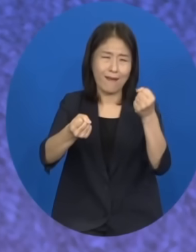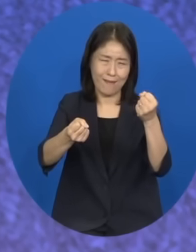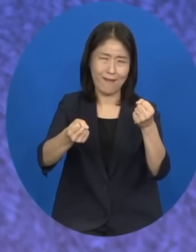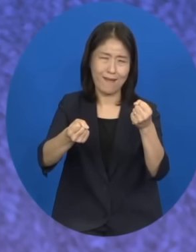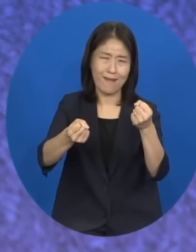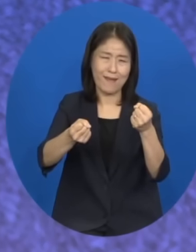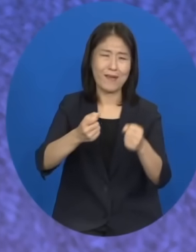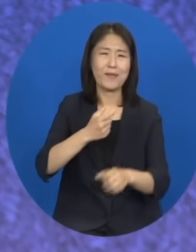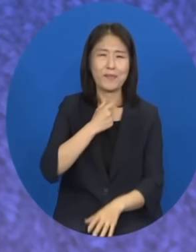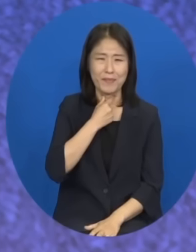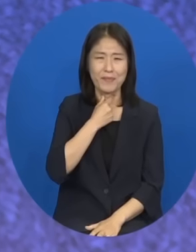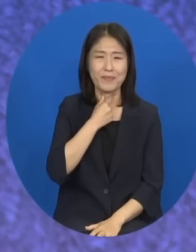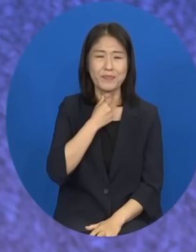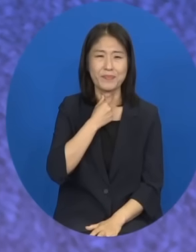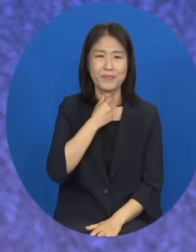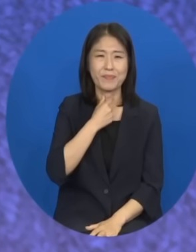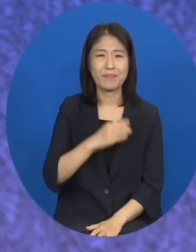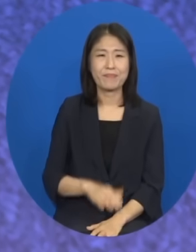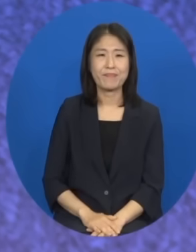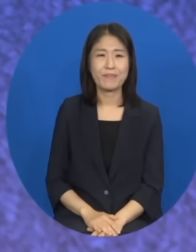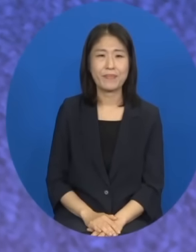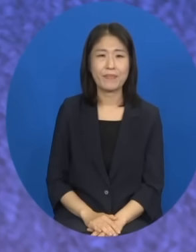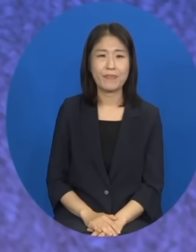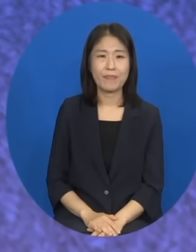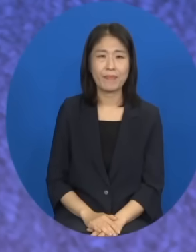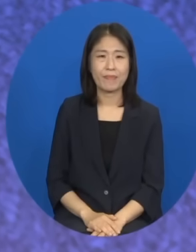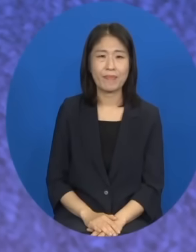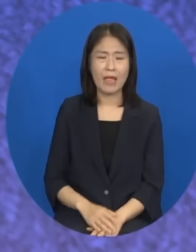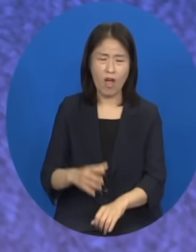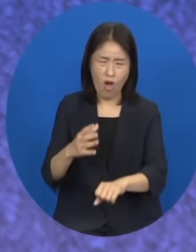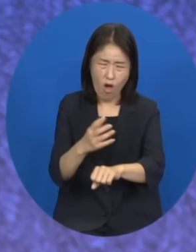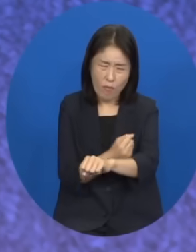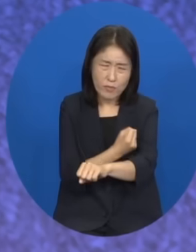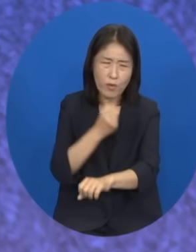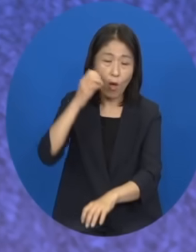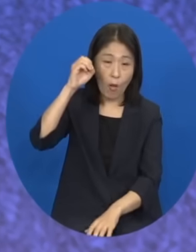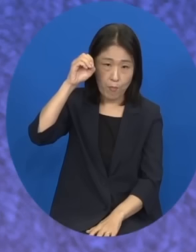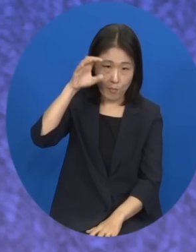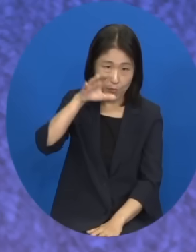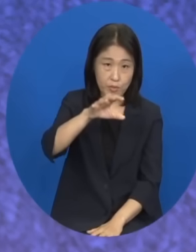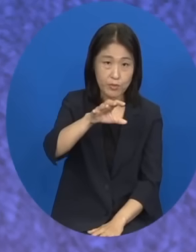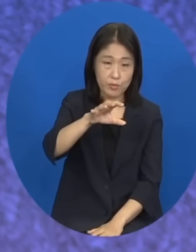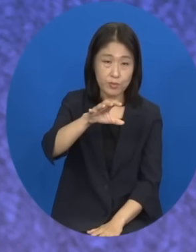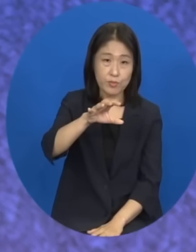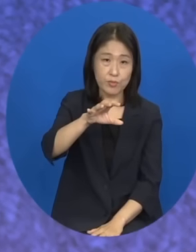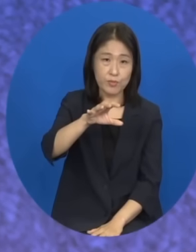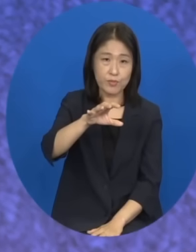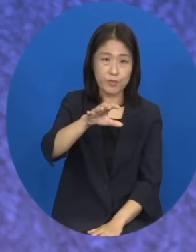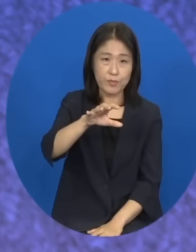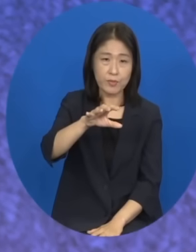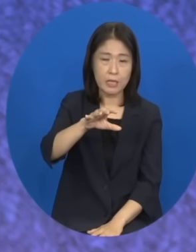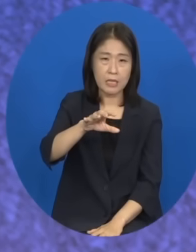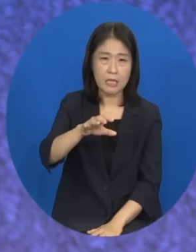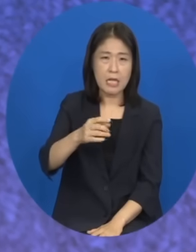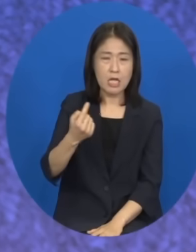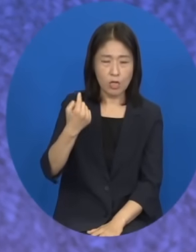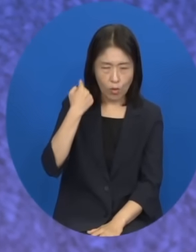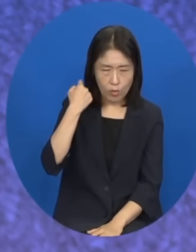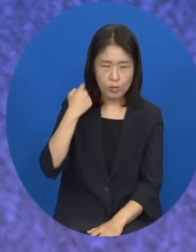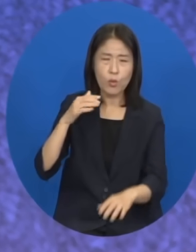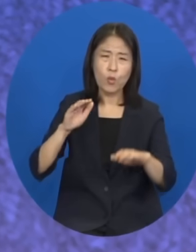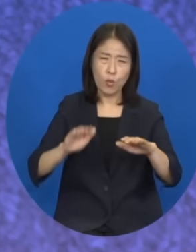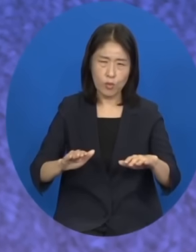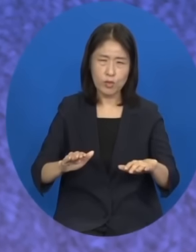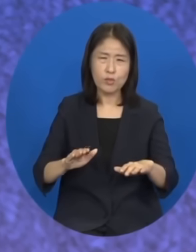아, 주님이 내게 오늘 강력한 빛을 비춰주시는구나. 전에도 그랬어요. 어제도 그랬고 그제도